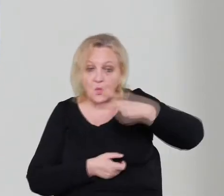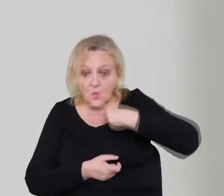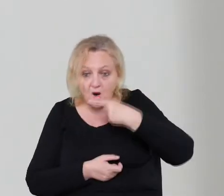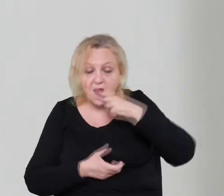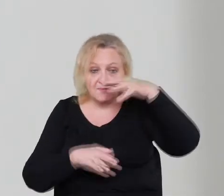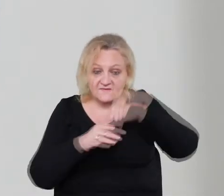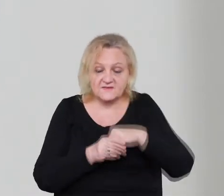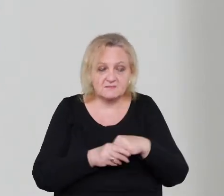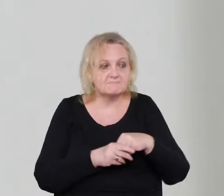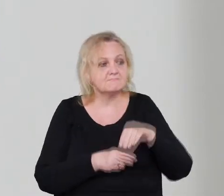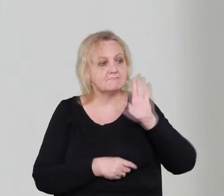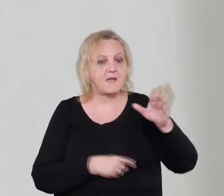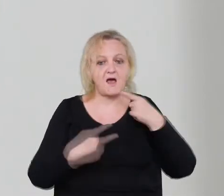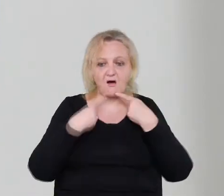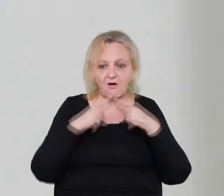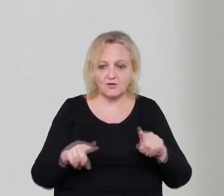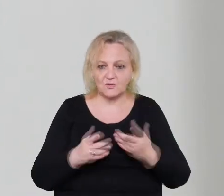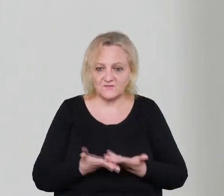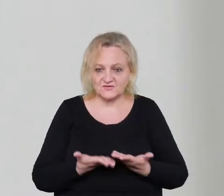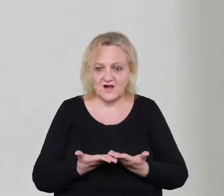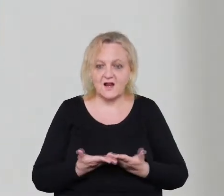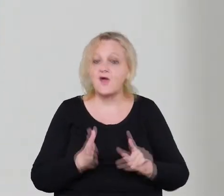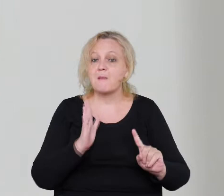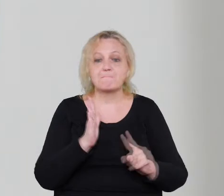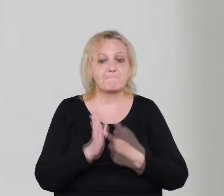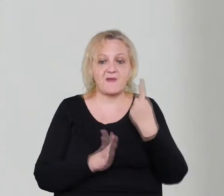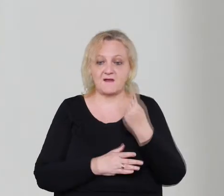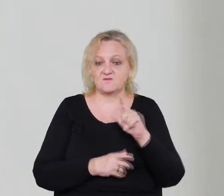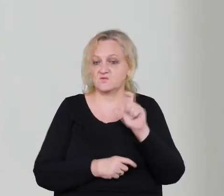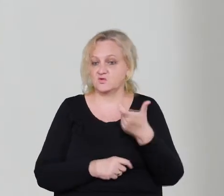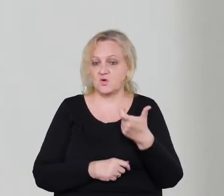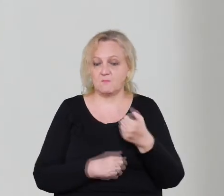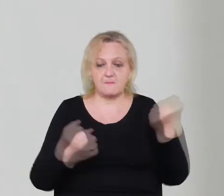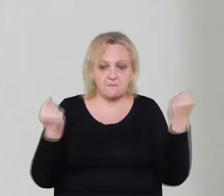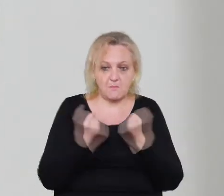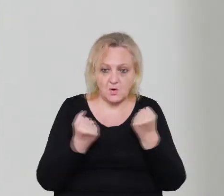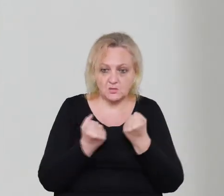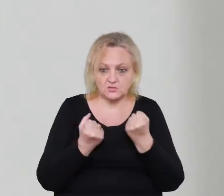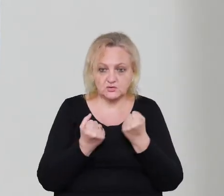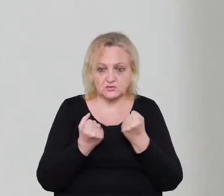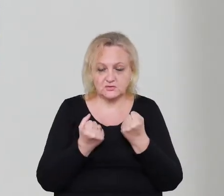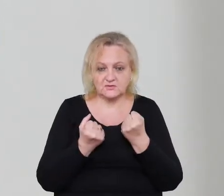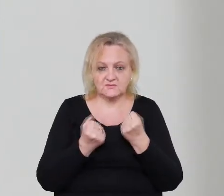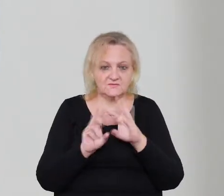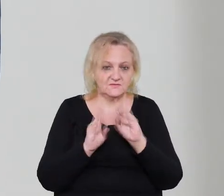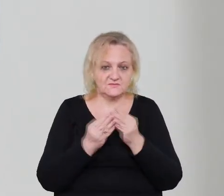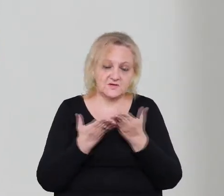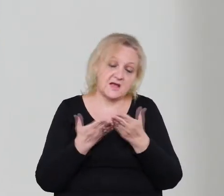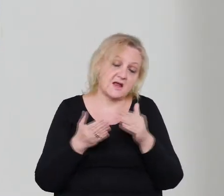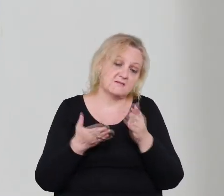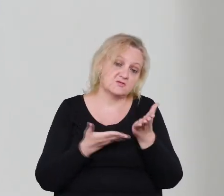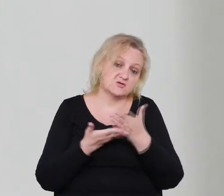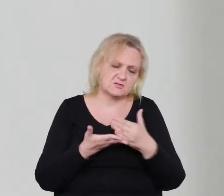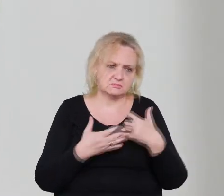ponosi za to jakąś odpowiedzialność pierwszą taką rzeczą która bardzo mocno wszystkich wszystkich część